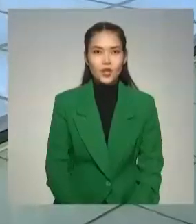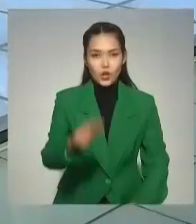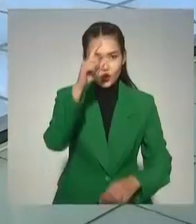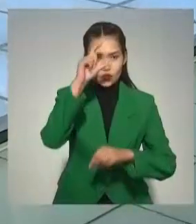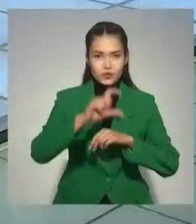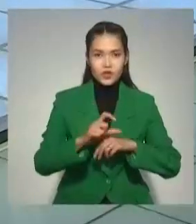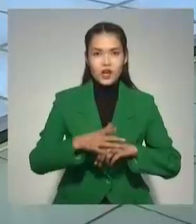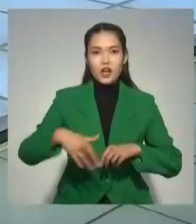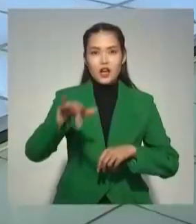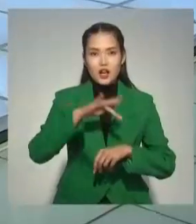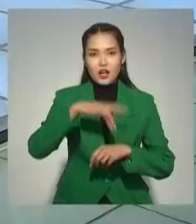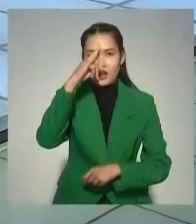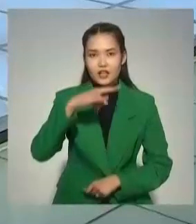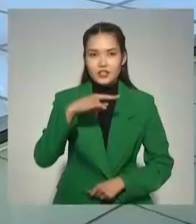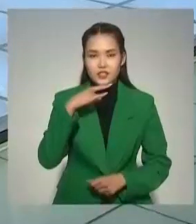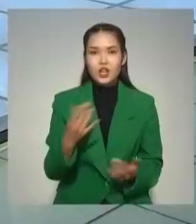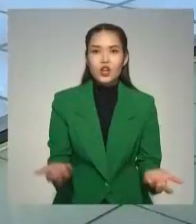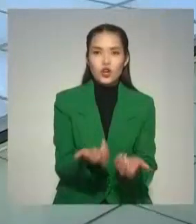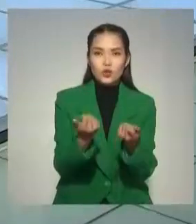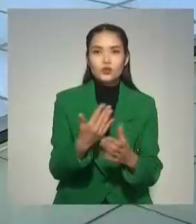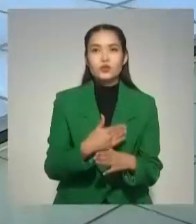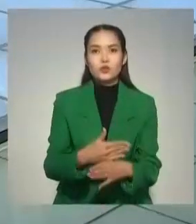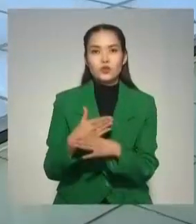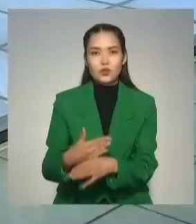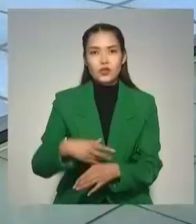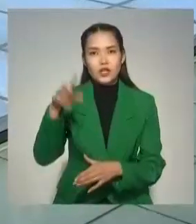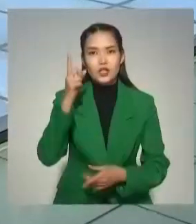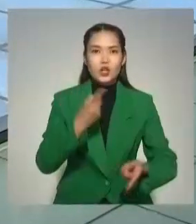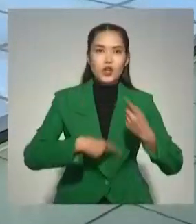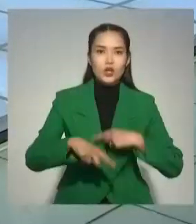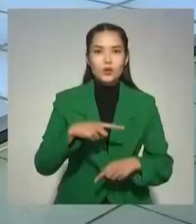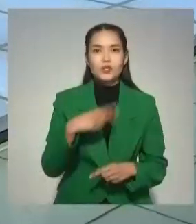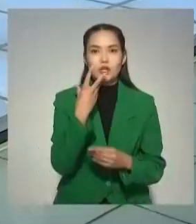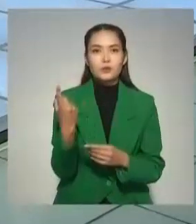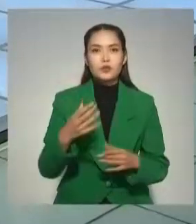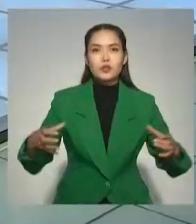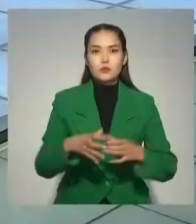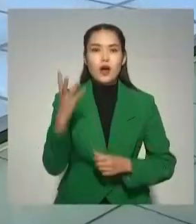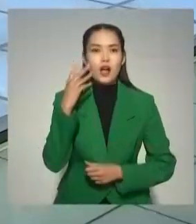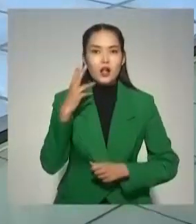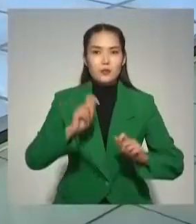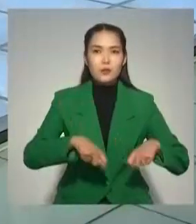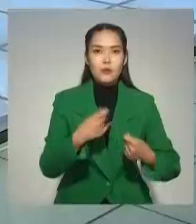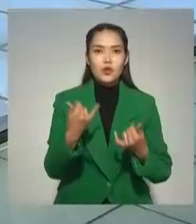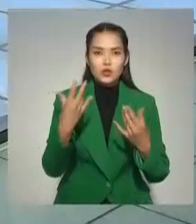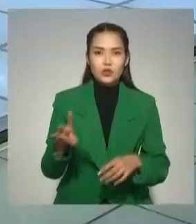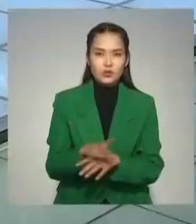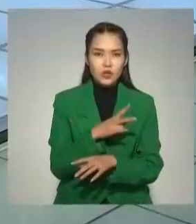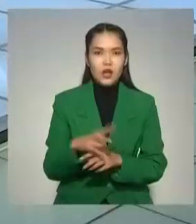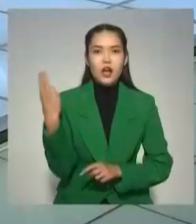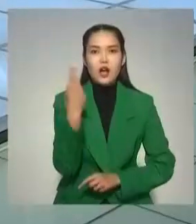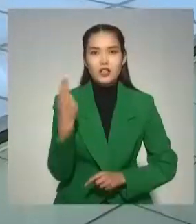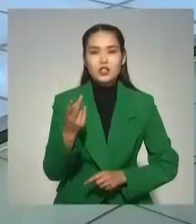Түркиядағы қазақстандық құтқарушылар елге оралды. Жеке құрамның бірінші тобы Алматыға жеткізілсе, екінші лек бүгін түнде Астанаға ұшып